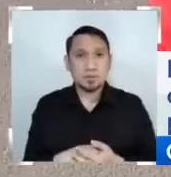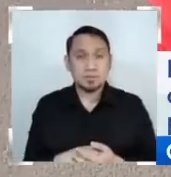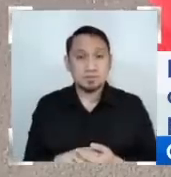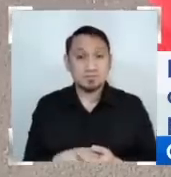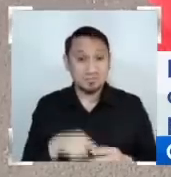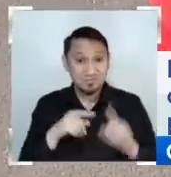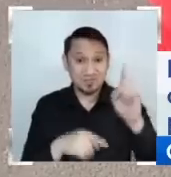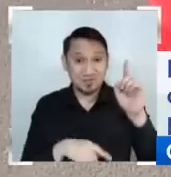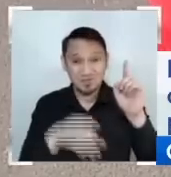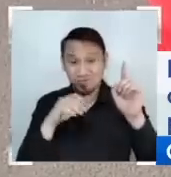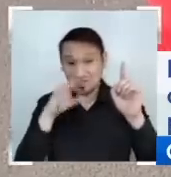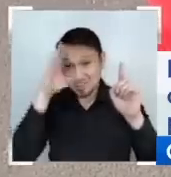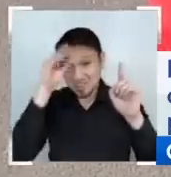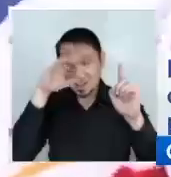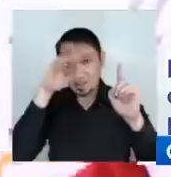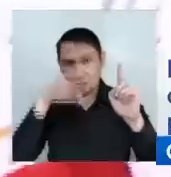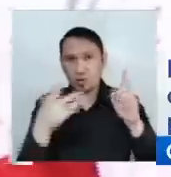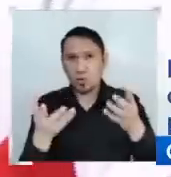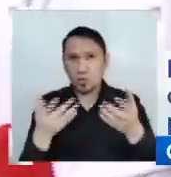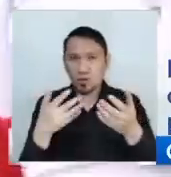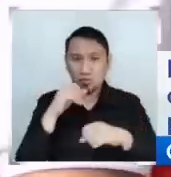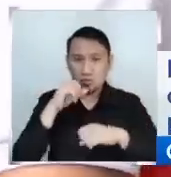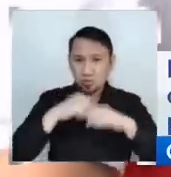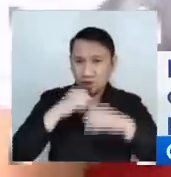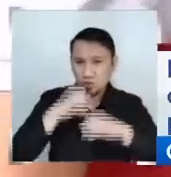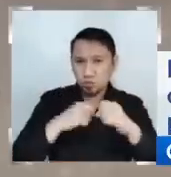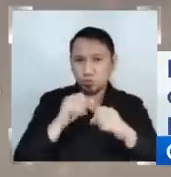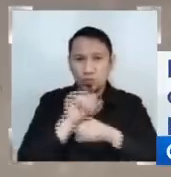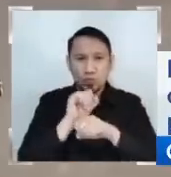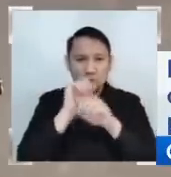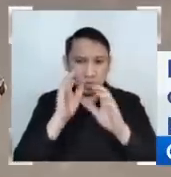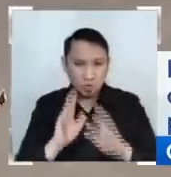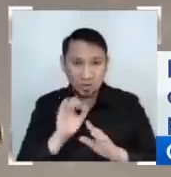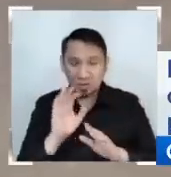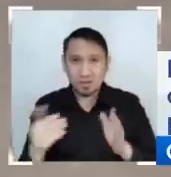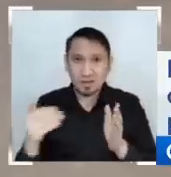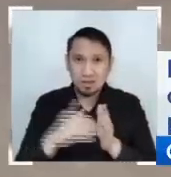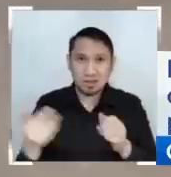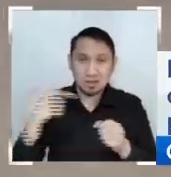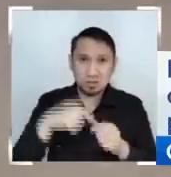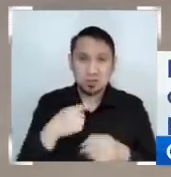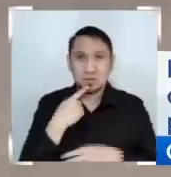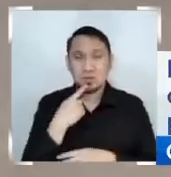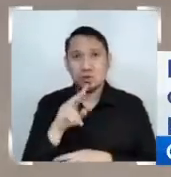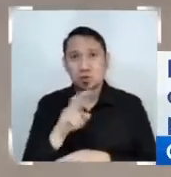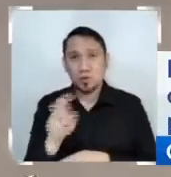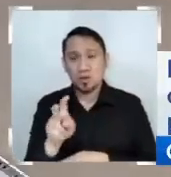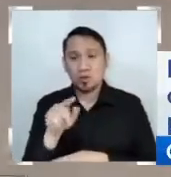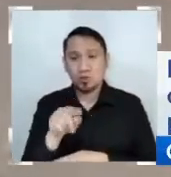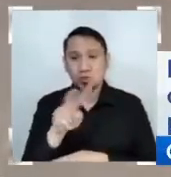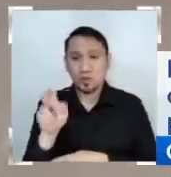Felipe, baka mag-construction worker na raw kung magmahal pa lalo ang petrolyo. 200 hanggang 250 pesos na lamang daw kasi